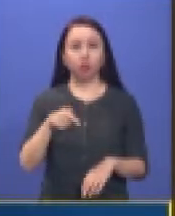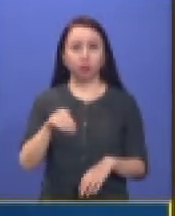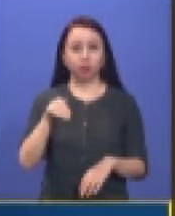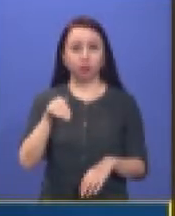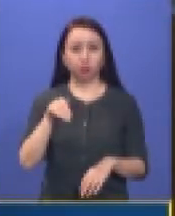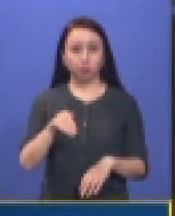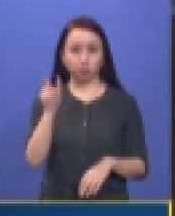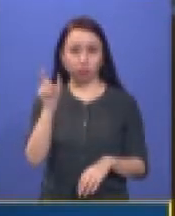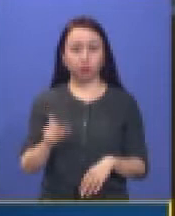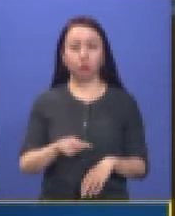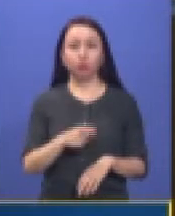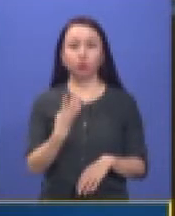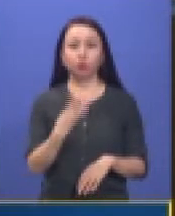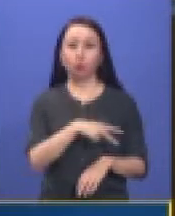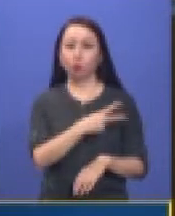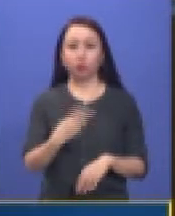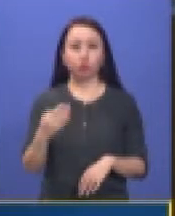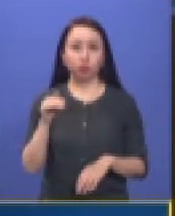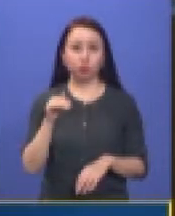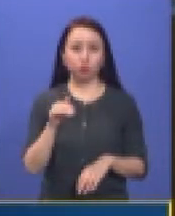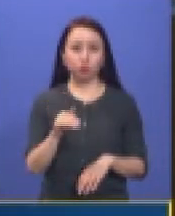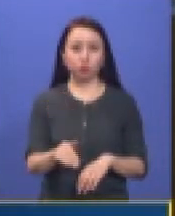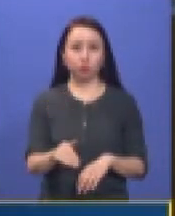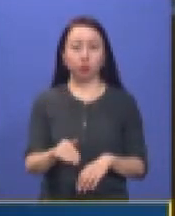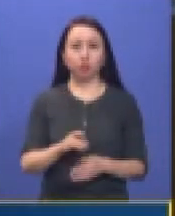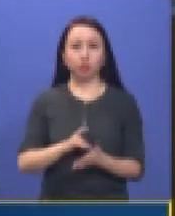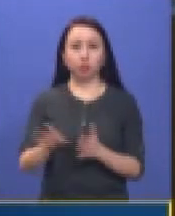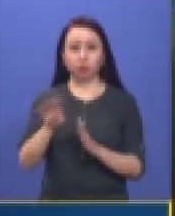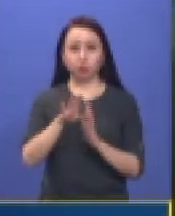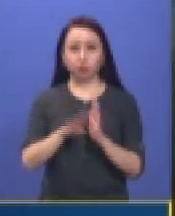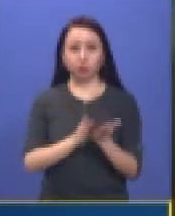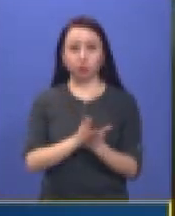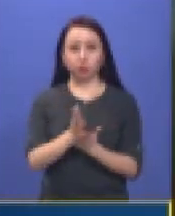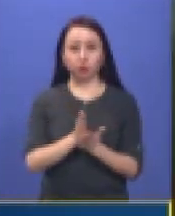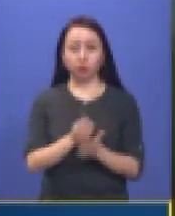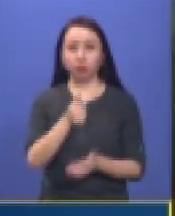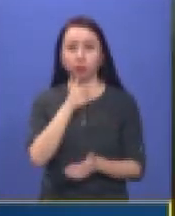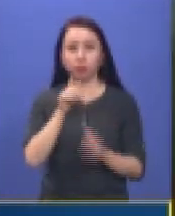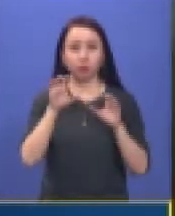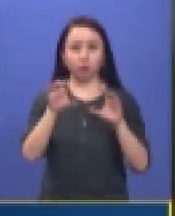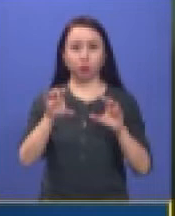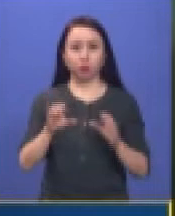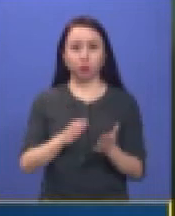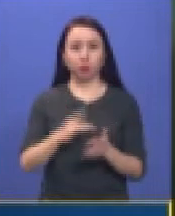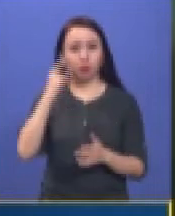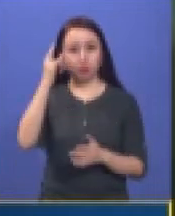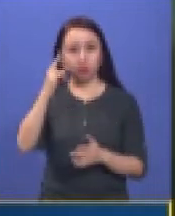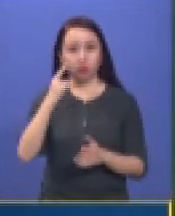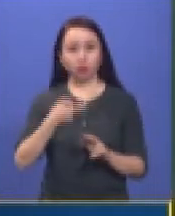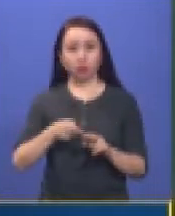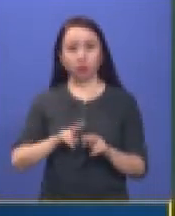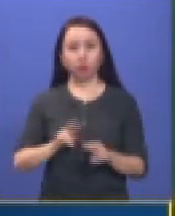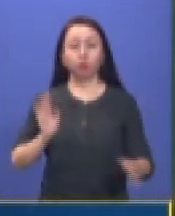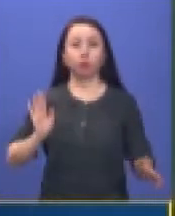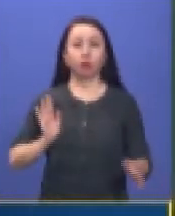около 1000 человек еще около 4.000 исключены из списка в службы пробации закон касается и